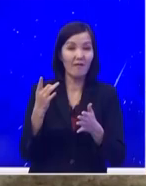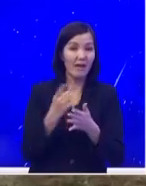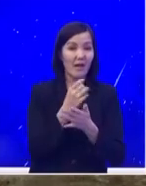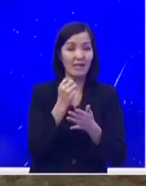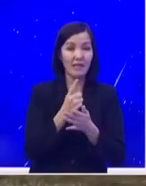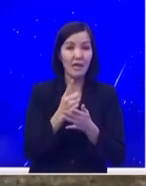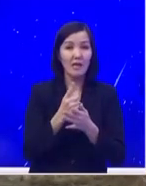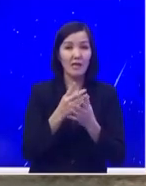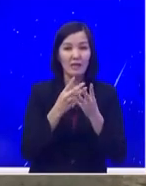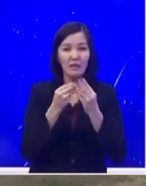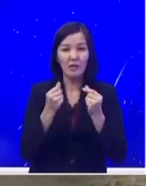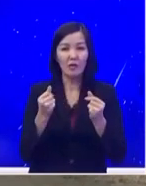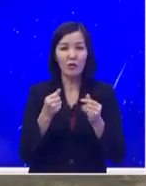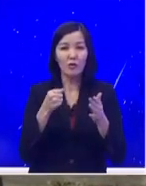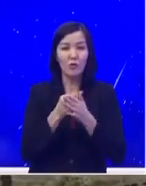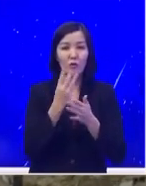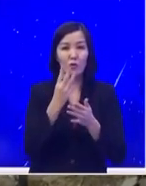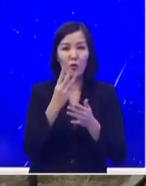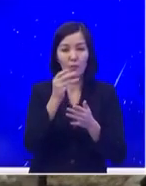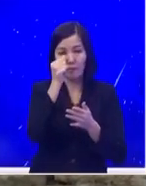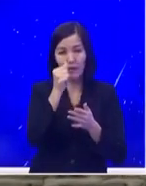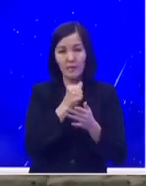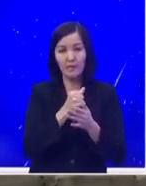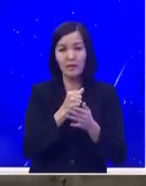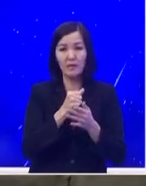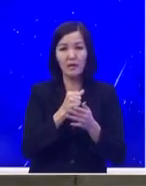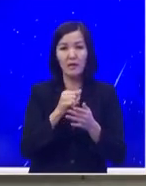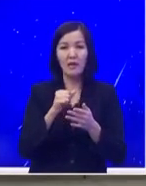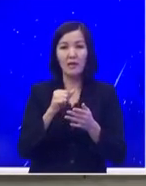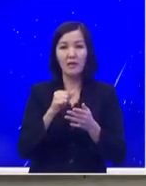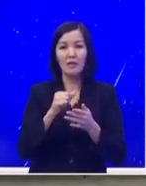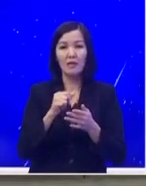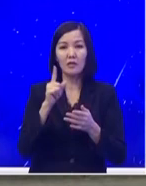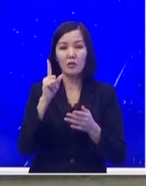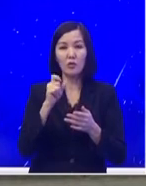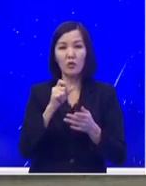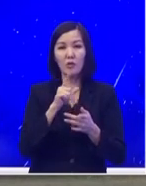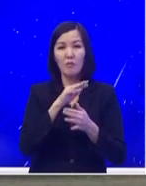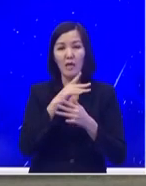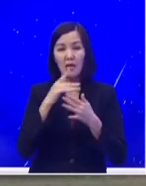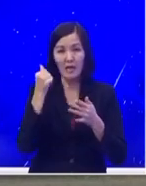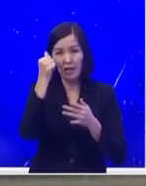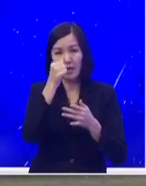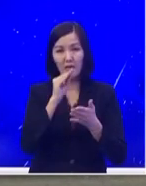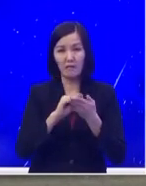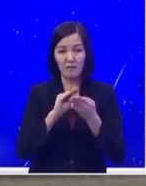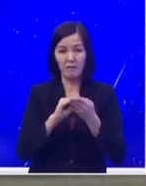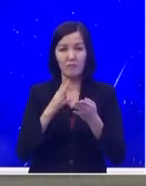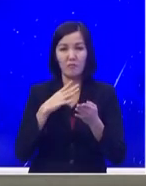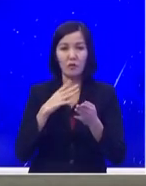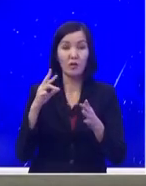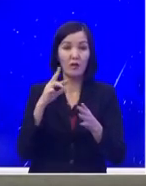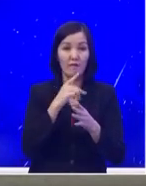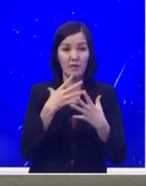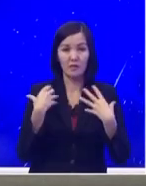разлагается в течение от 1 до 3 месяцев, то пластиковая тара сотнями лет. Ануар Амангельдинов, Нуржан Муканов,